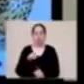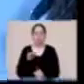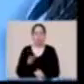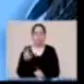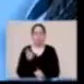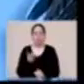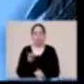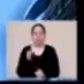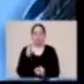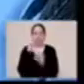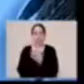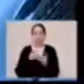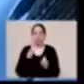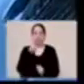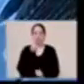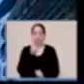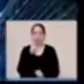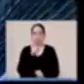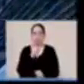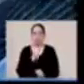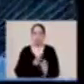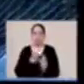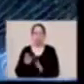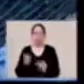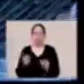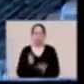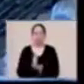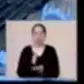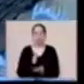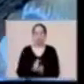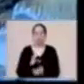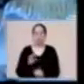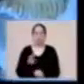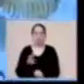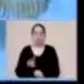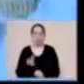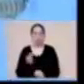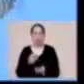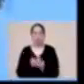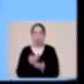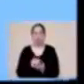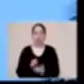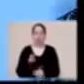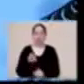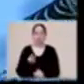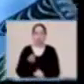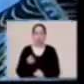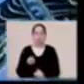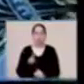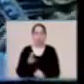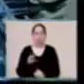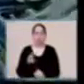и ночные птицы, представителем которого являются совы, например, болотная сова.